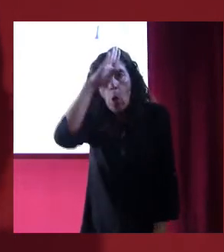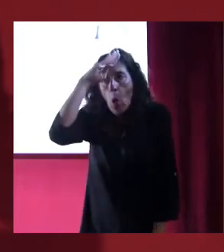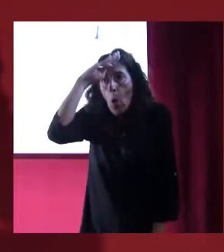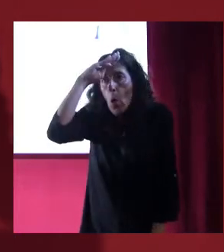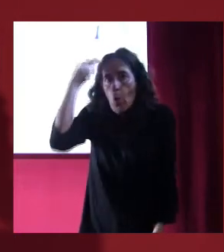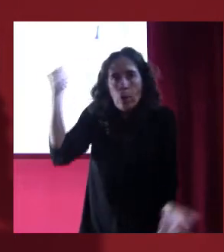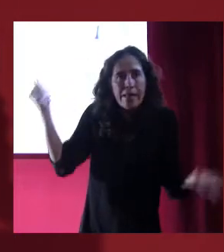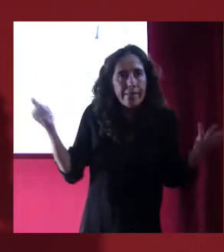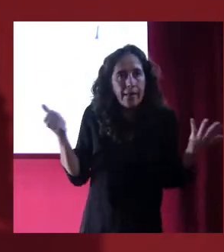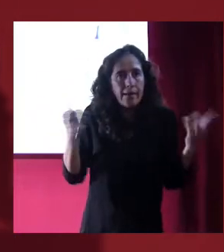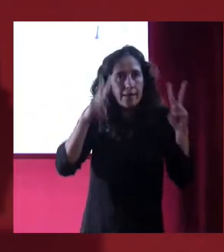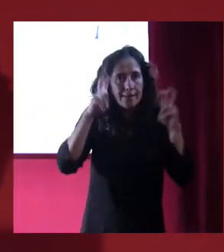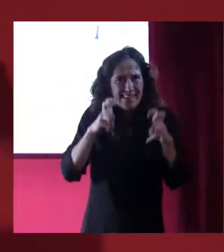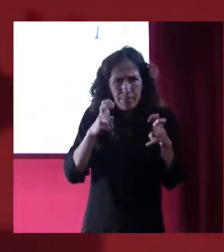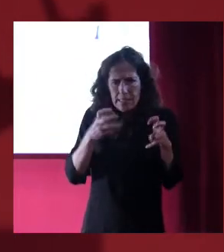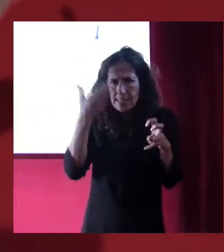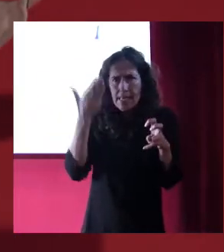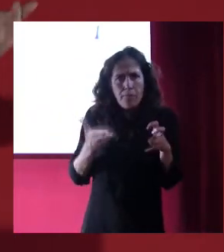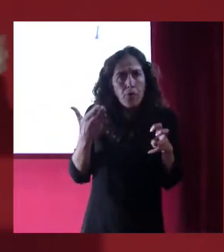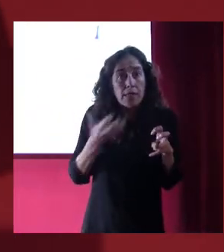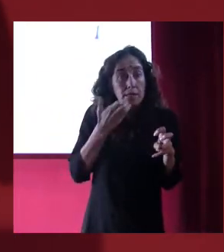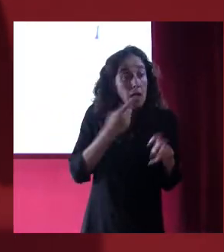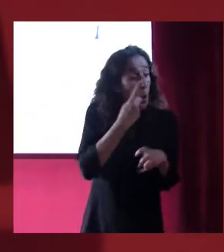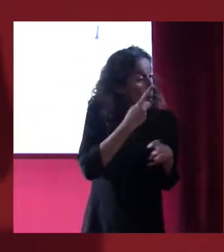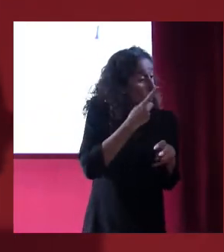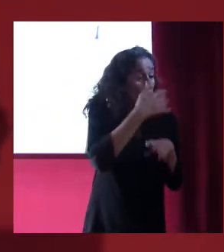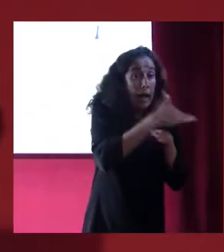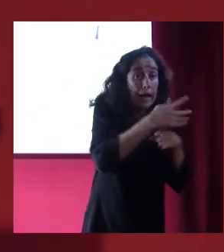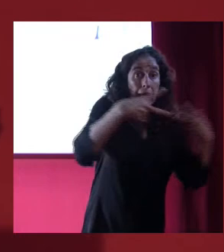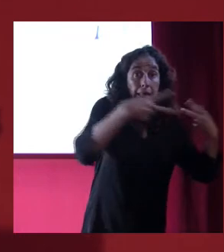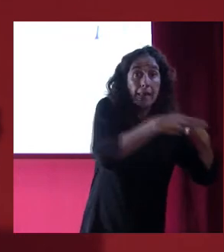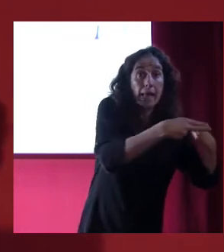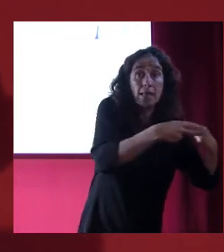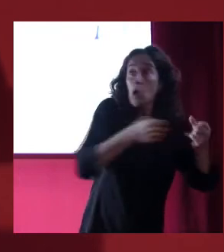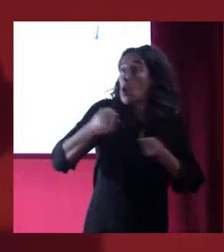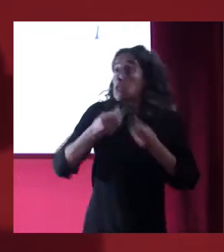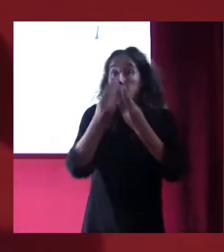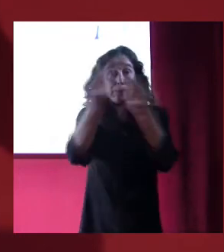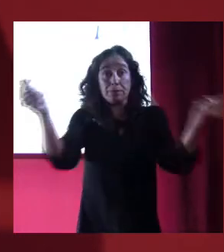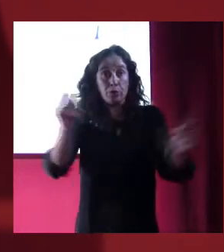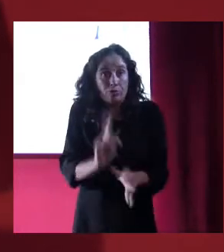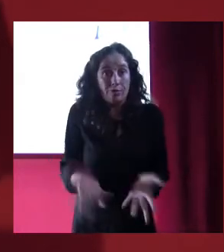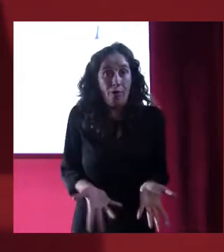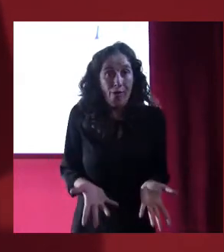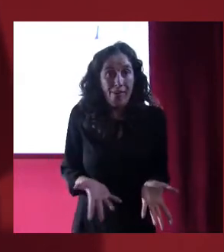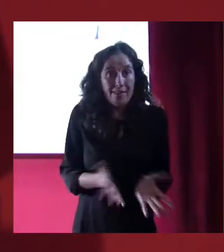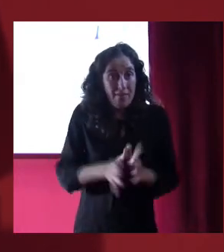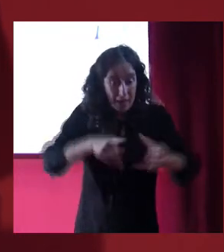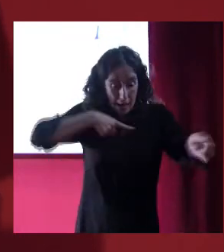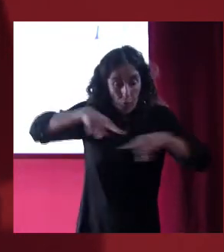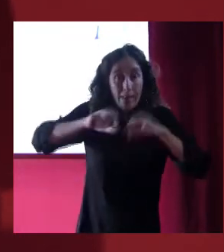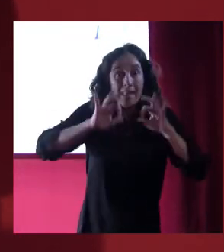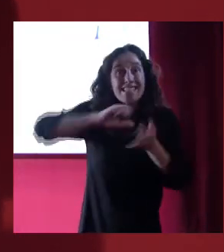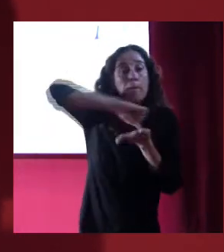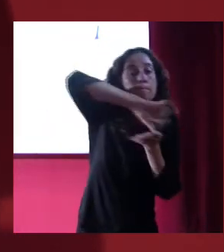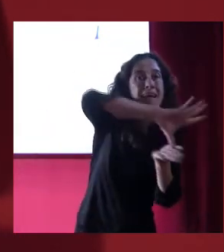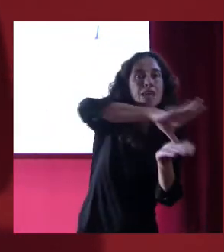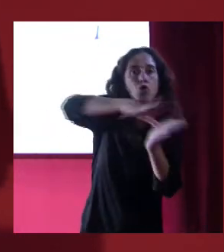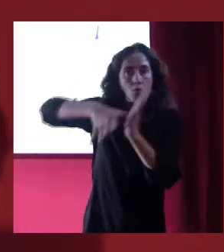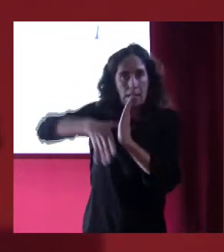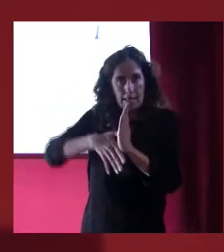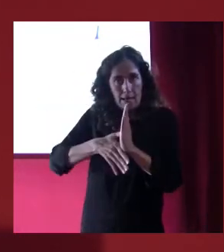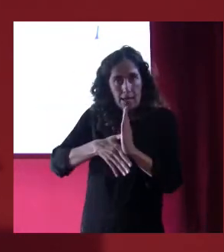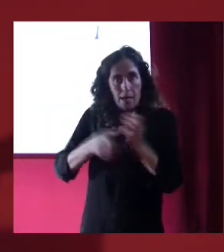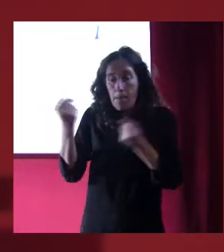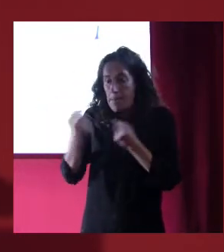tan bàsics com que si talles un carrer els cotxes no s'evaporen, que la mobilitat és un tema metropolità i que el vehicle